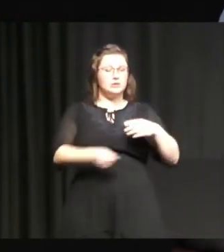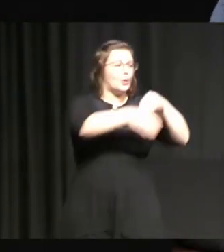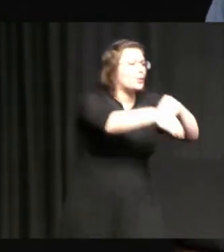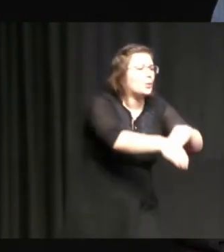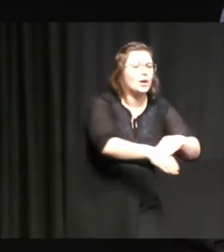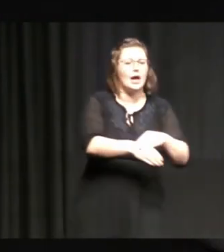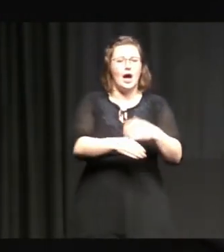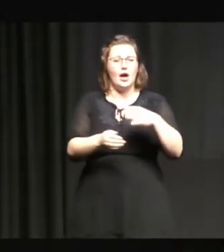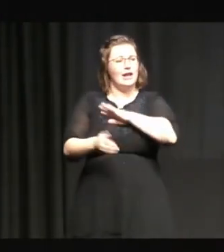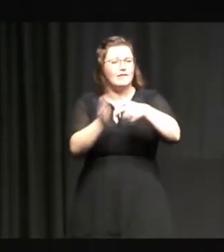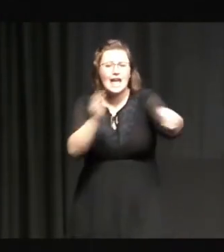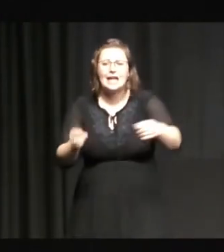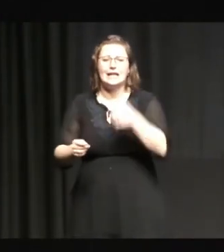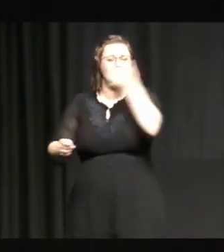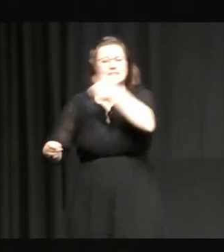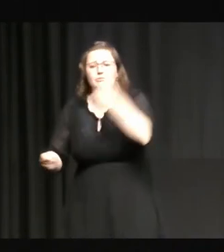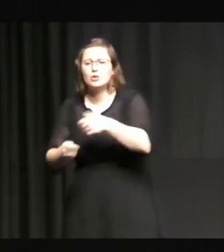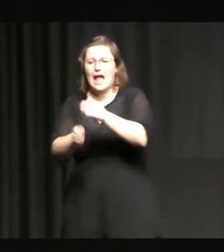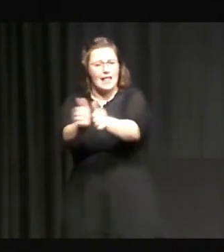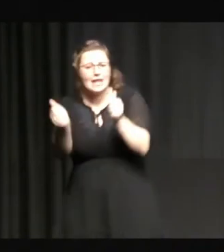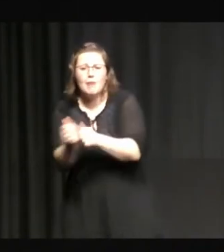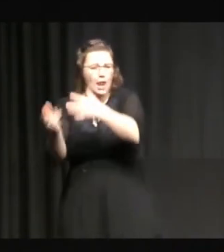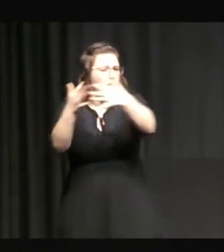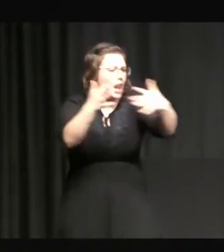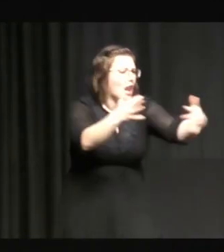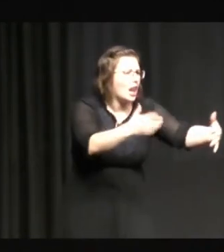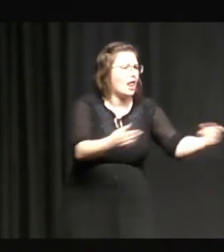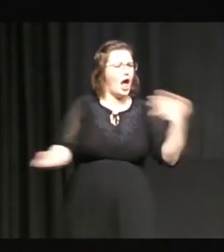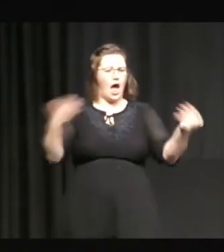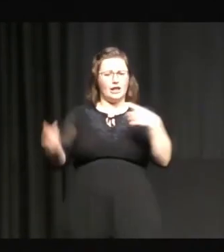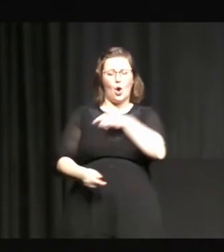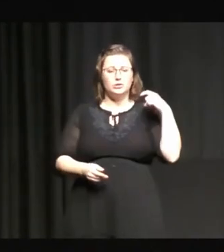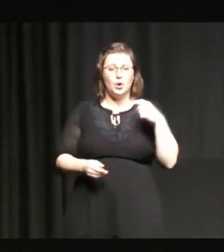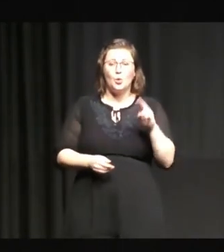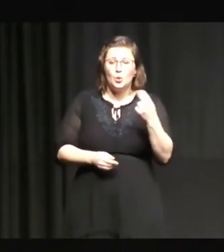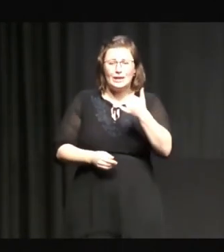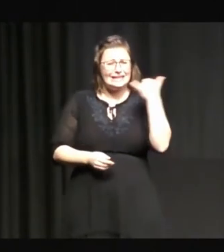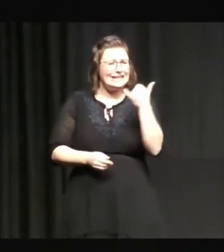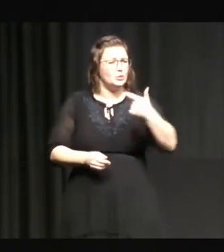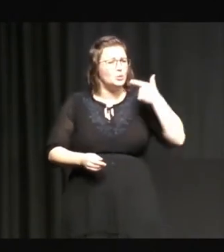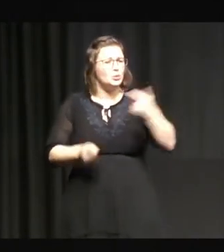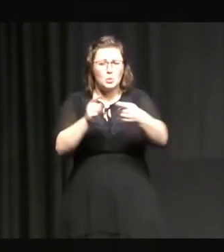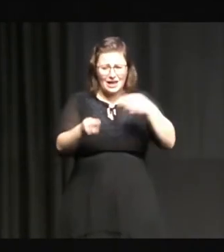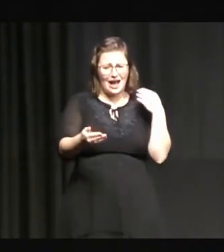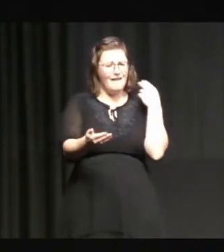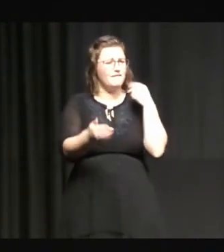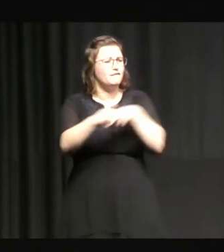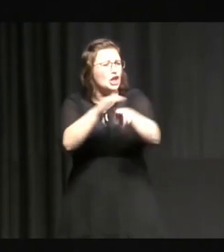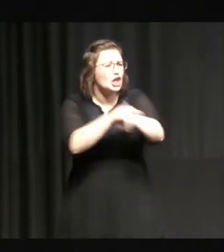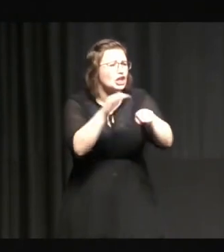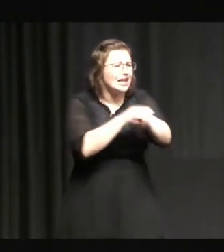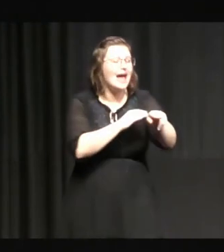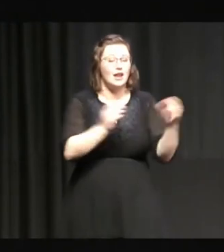vill få prova på att spela teater. Vi ska testa hur det fungerar